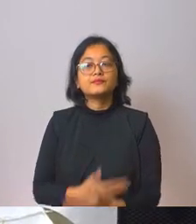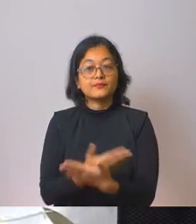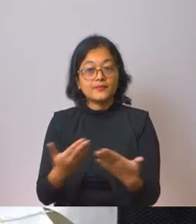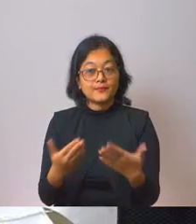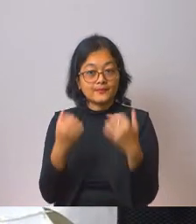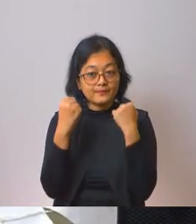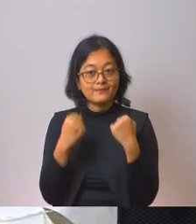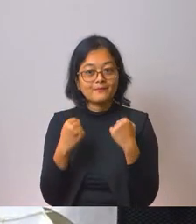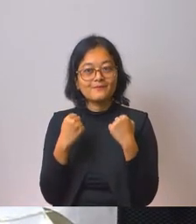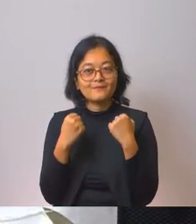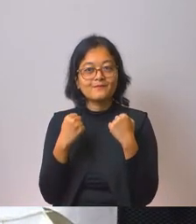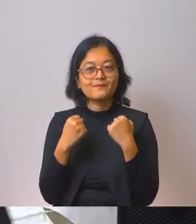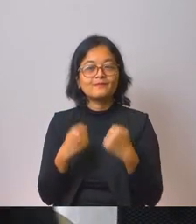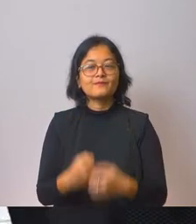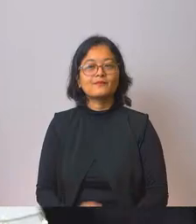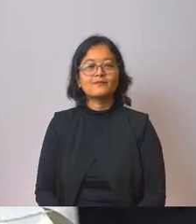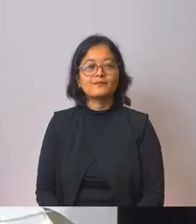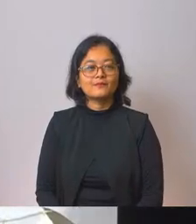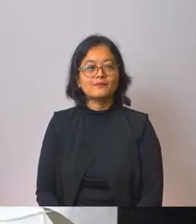kembali.